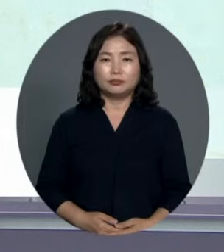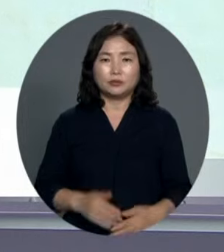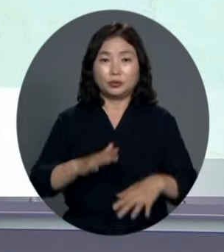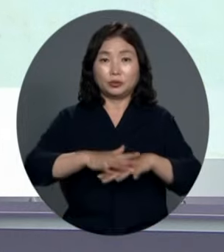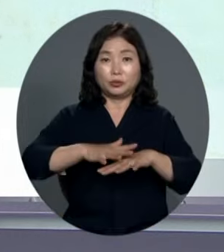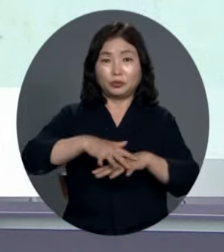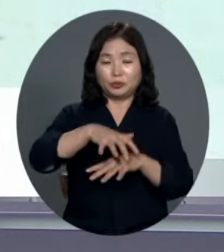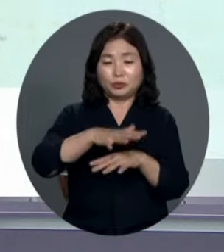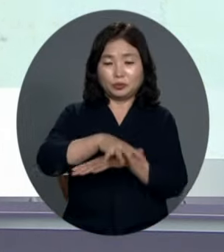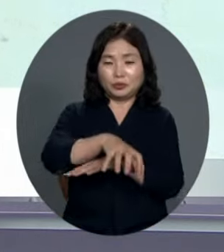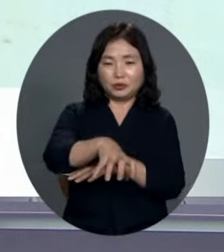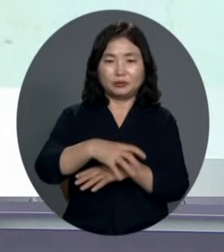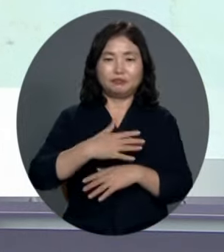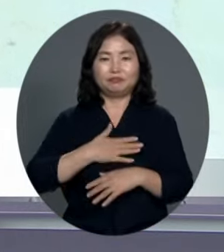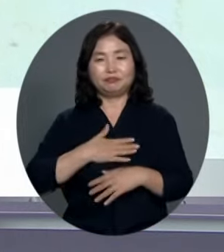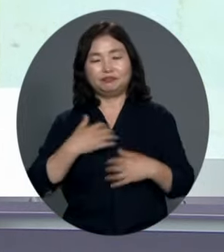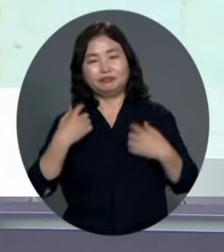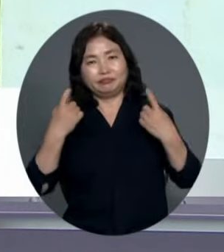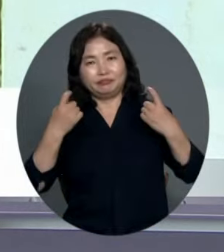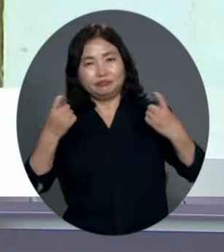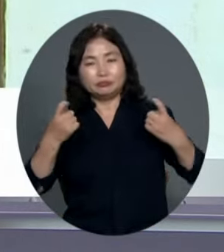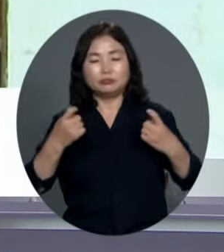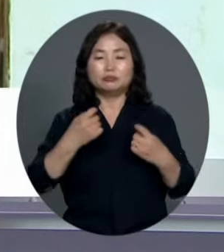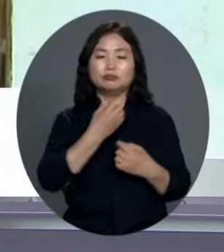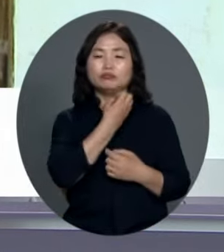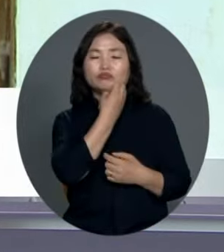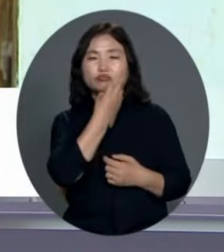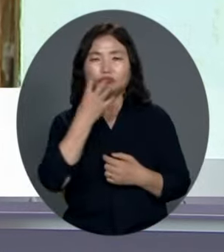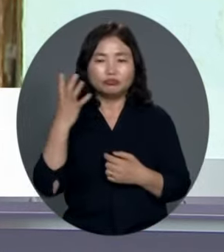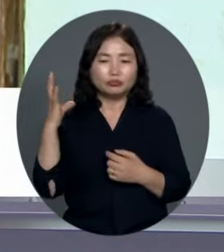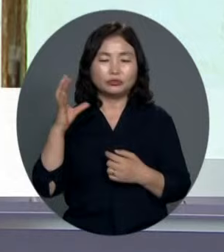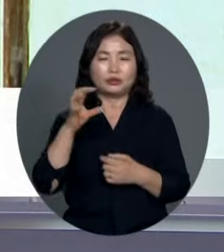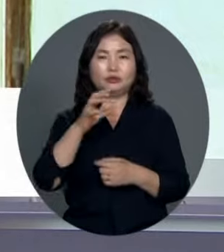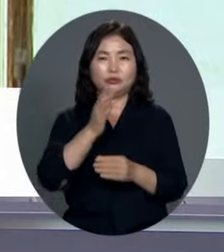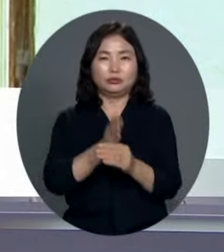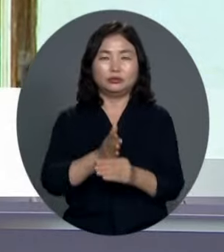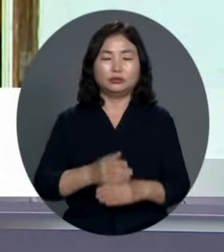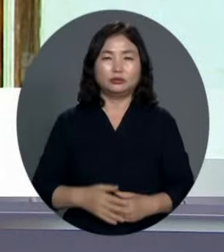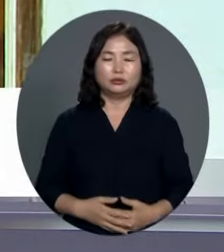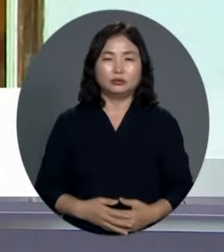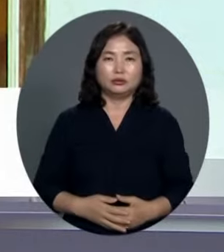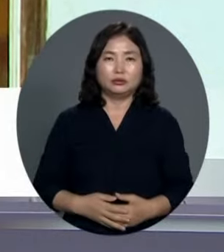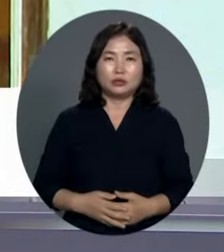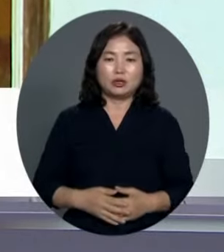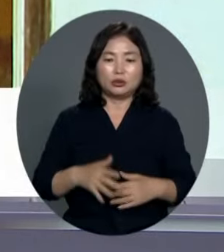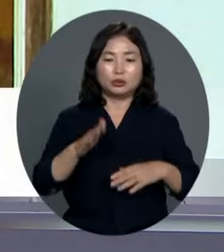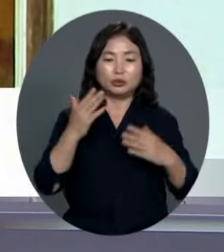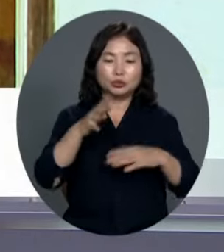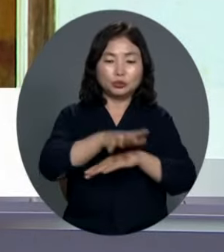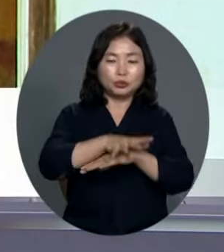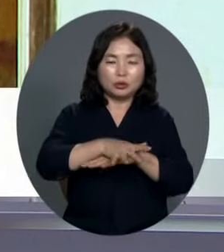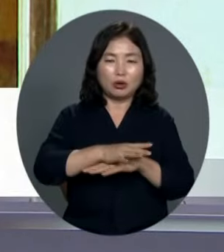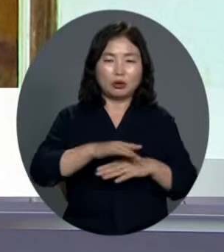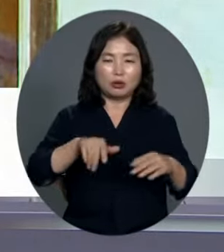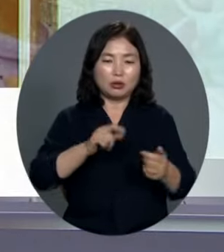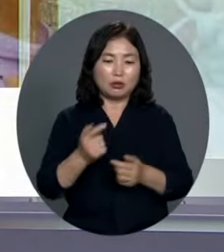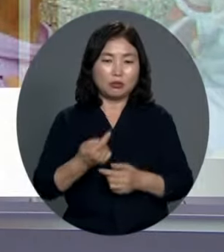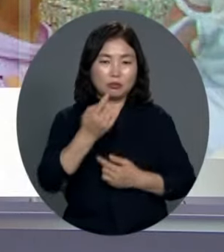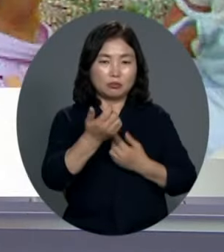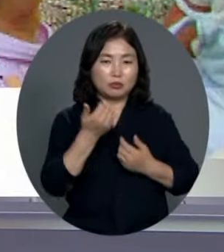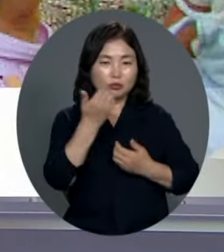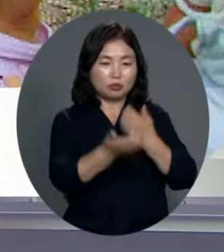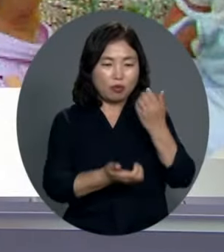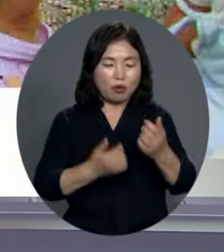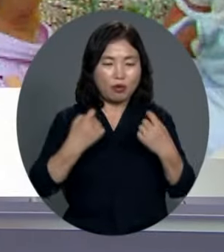농촌에서 힐링을 얻는 이른바 촌캉스가 요즘 새로운 여행 방식으로 떠오르고 있는데요 농촌에 활기를 불어넣고 좋은